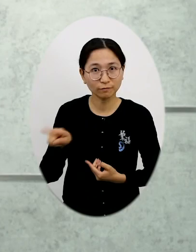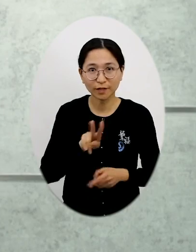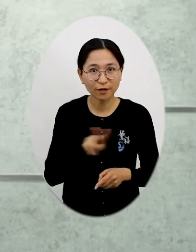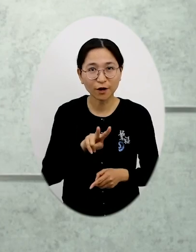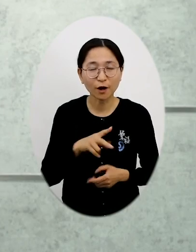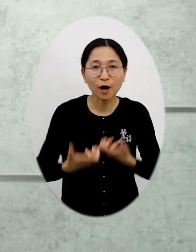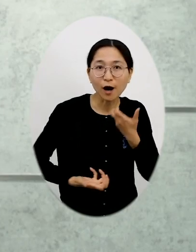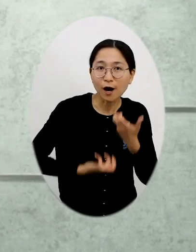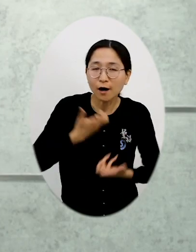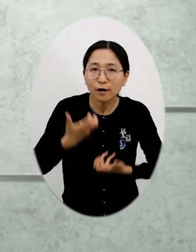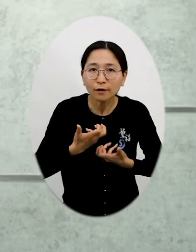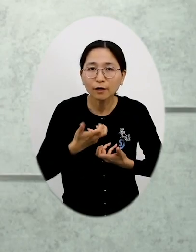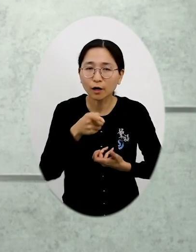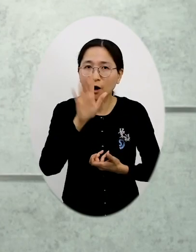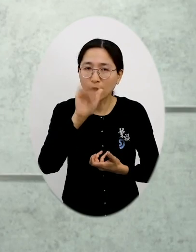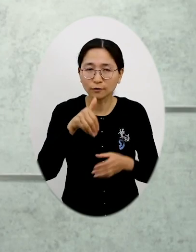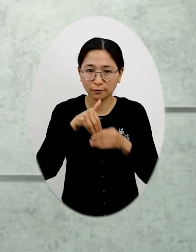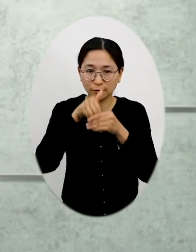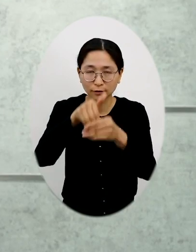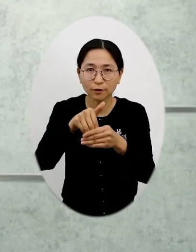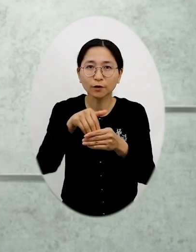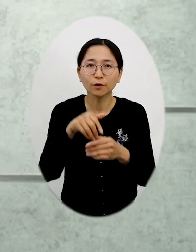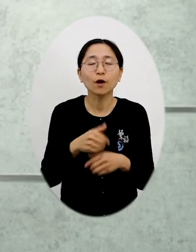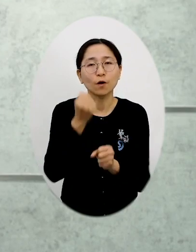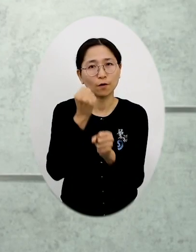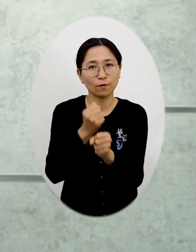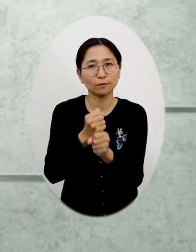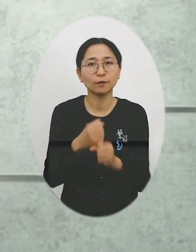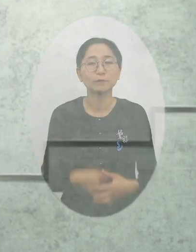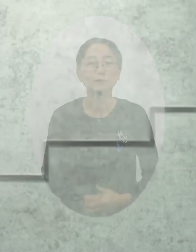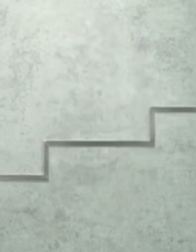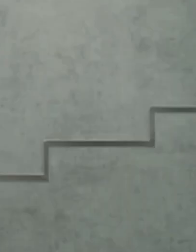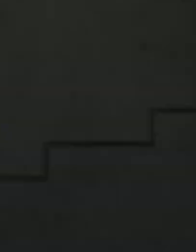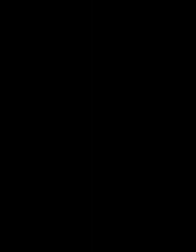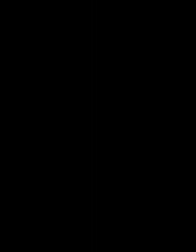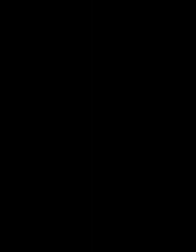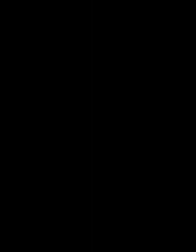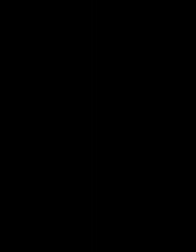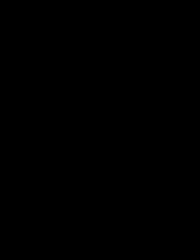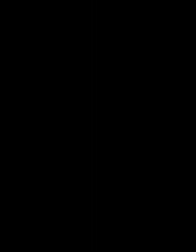好像她一樣具有这份热诚，不妨试一下这份这么有意义的工作。